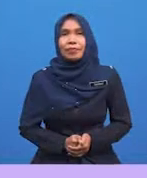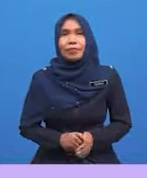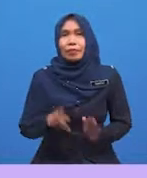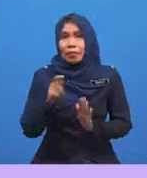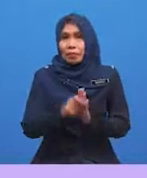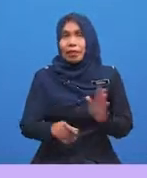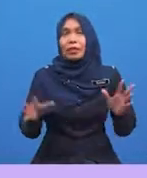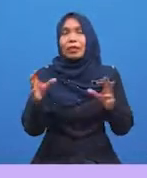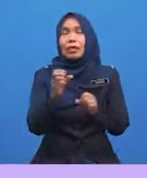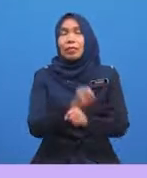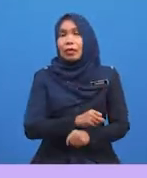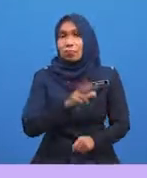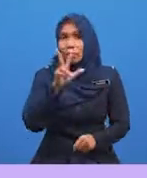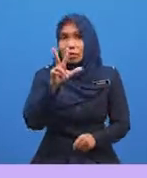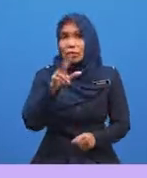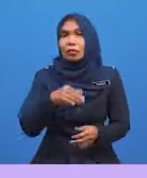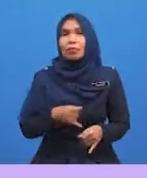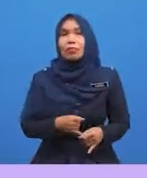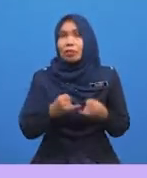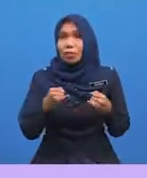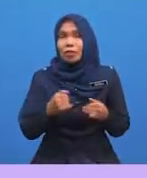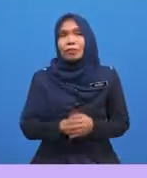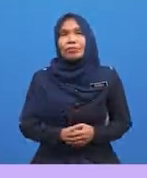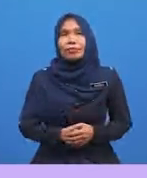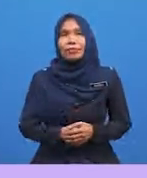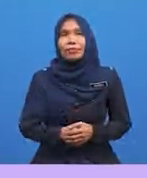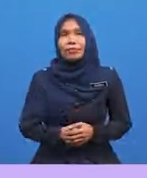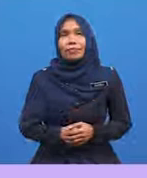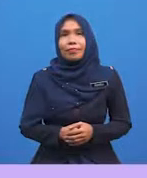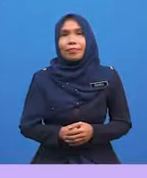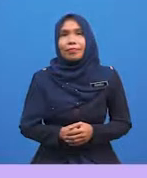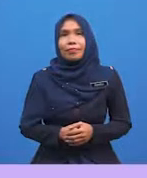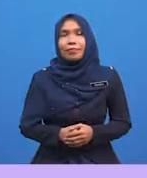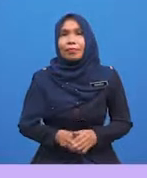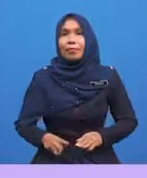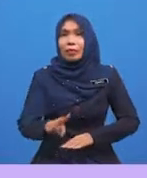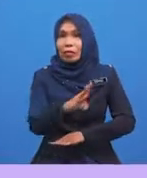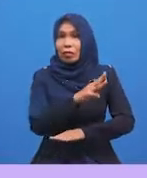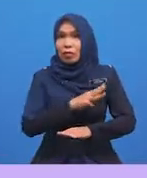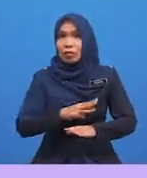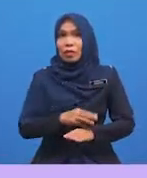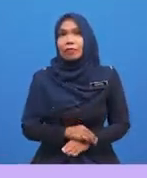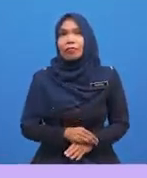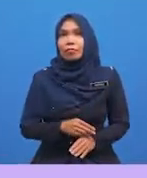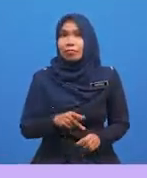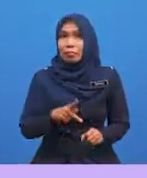Terdapat tiga jenis taburan penduduk di Malaysia, iaitu kawasan berpenduduk